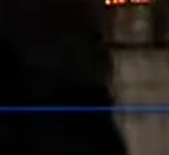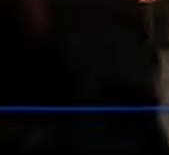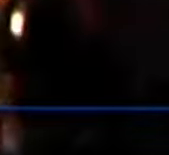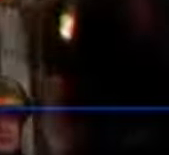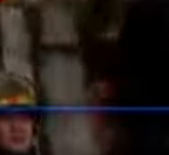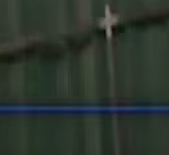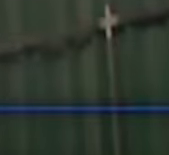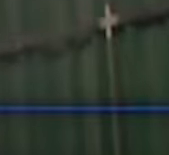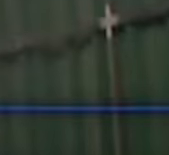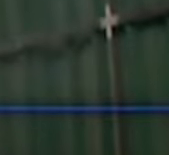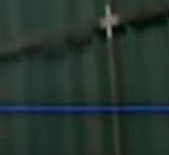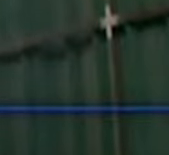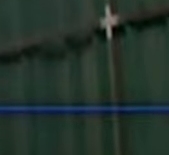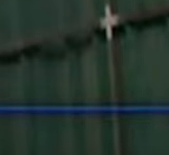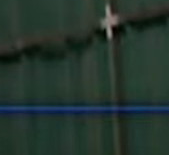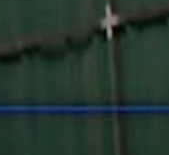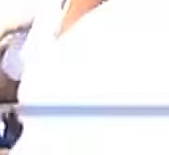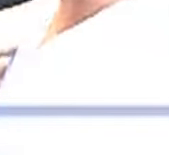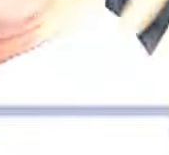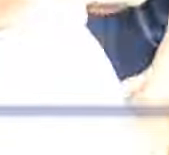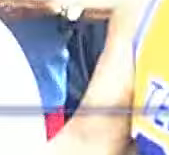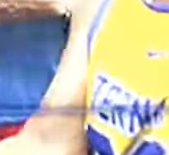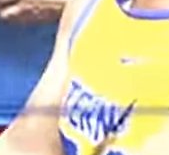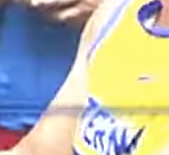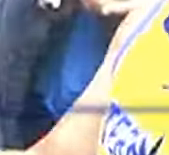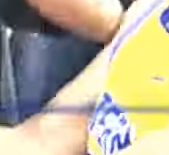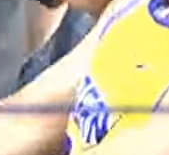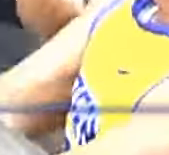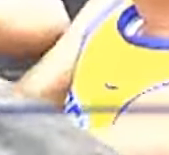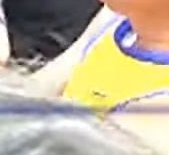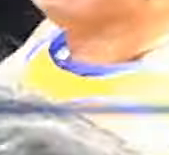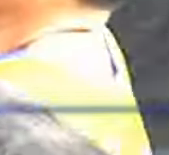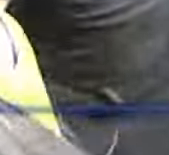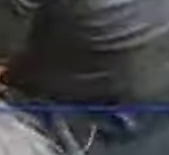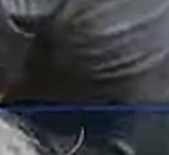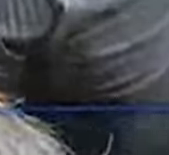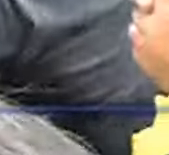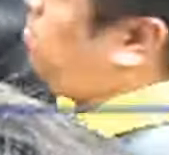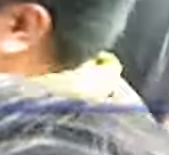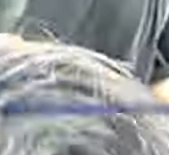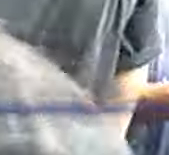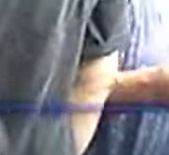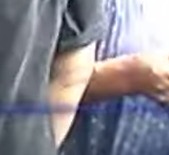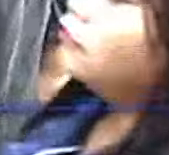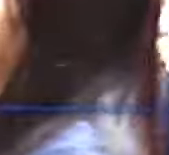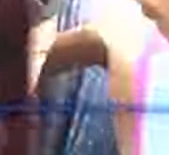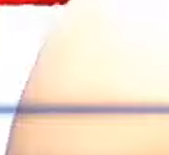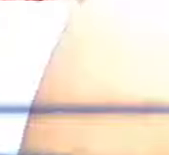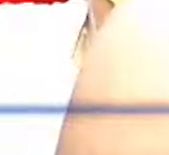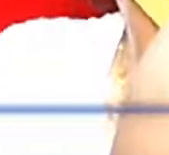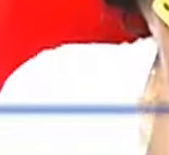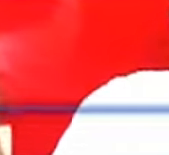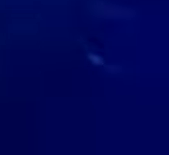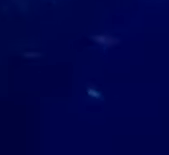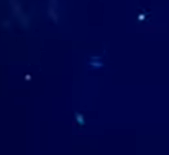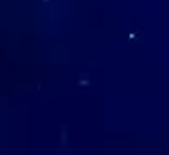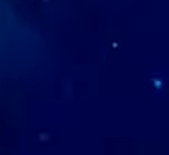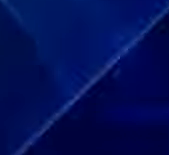sa Maynila ni lamon ng apoy nagkasunog din sa parañque at meron pang binugbog dahil nagaka